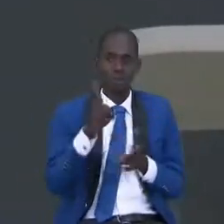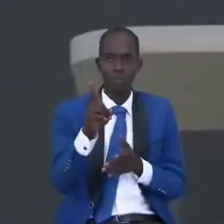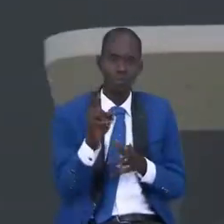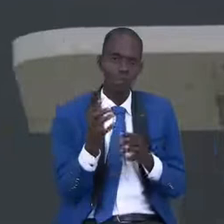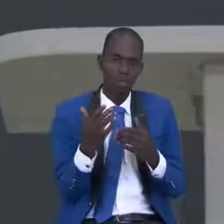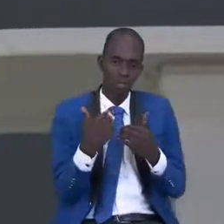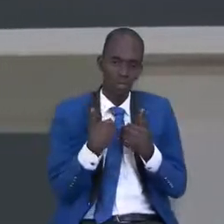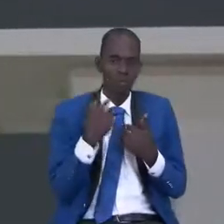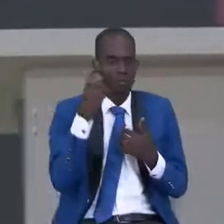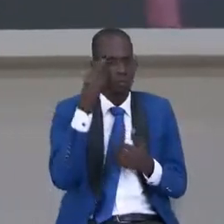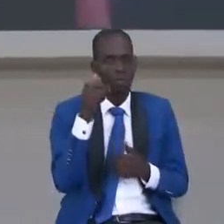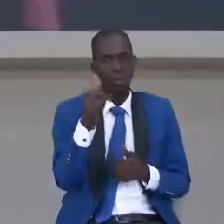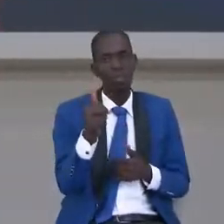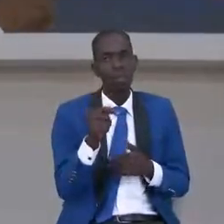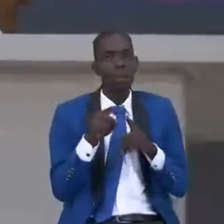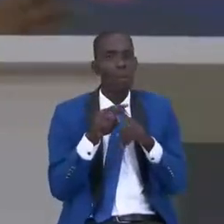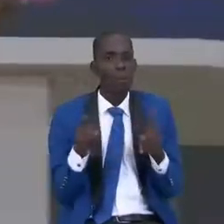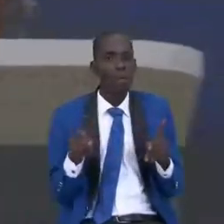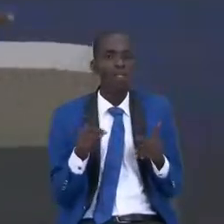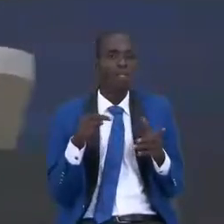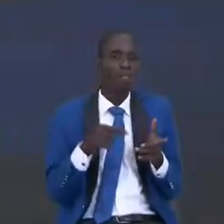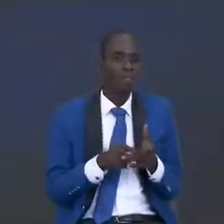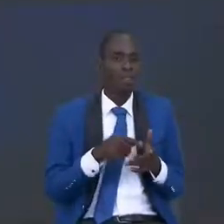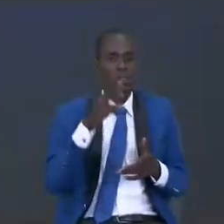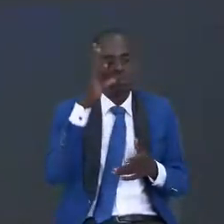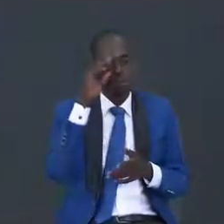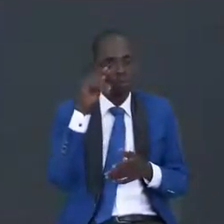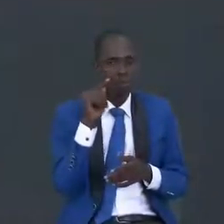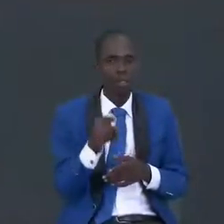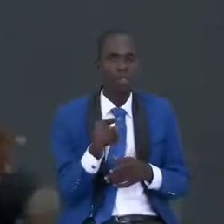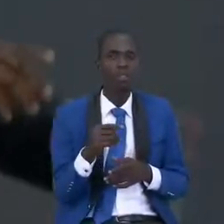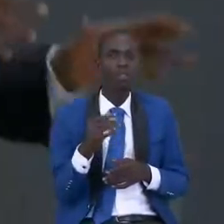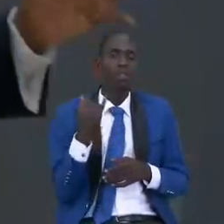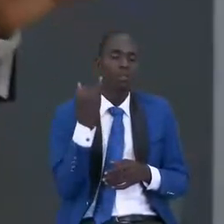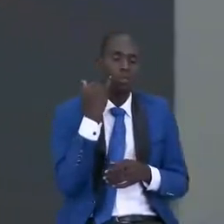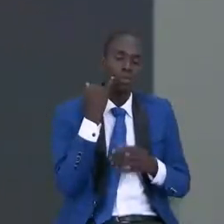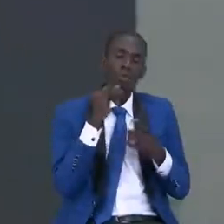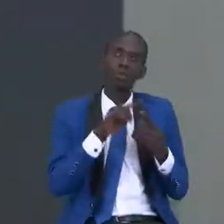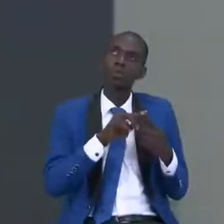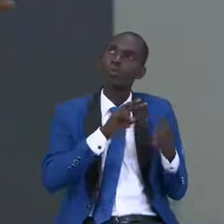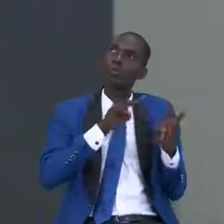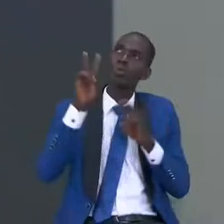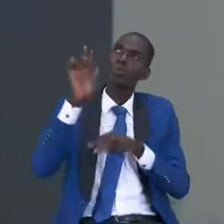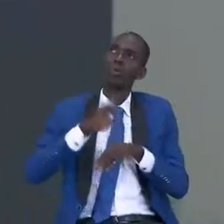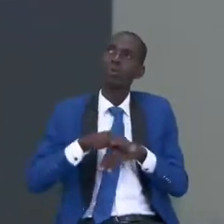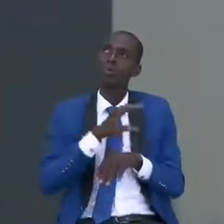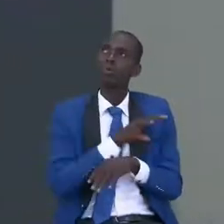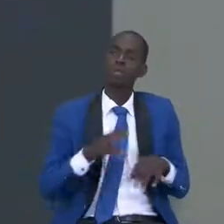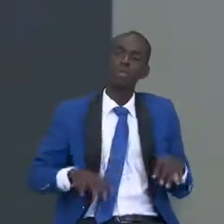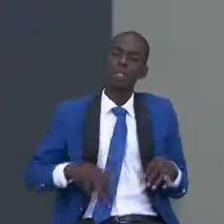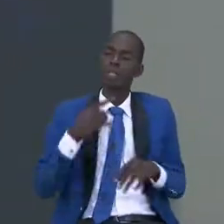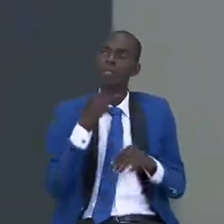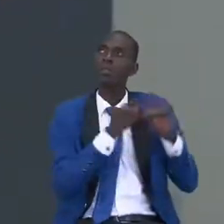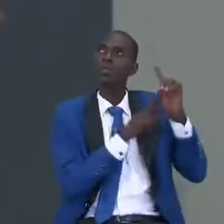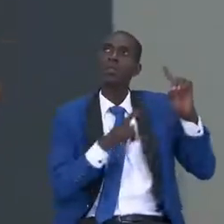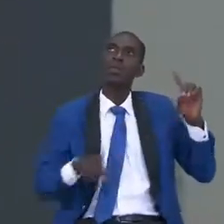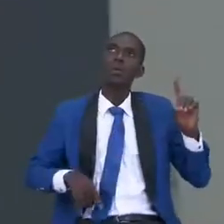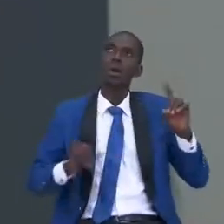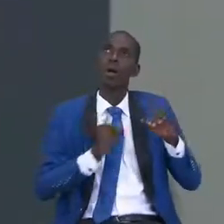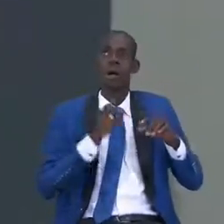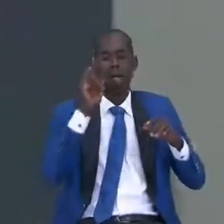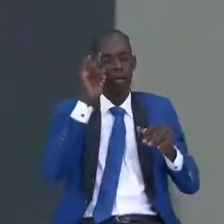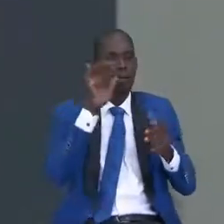Mais l'homme, au lieu de regarder à Christ seul et de dire, Seigneur, je crois, il